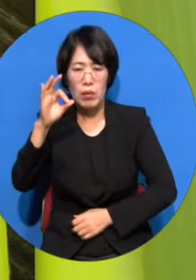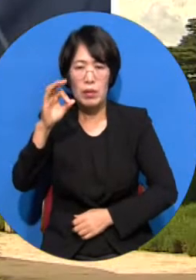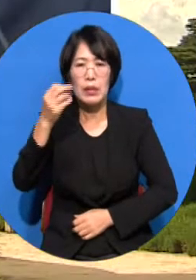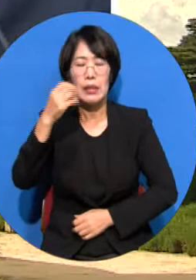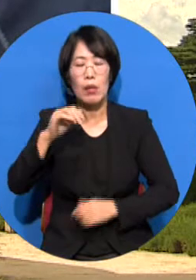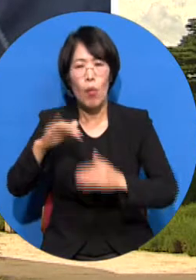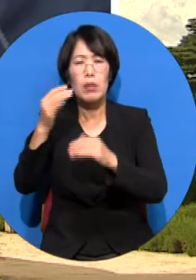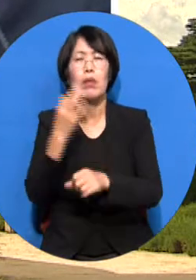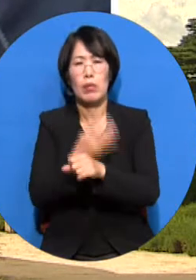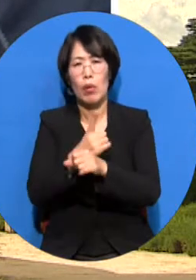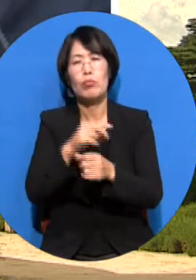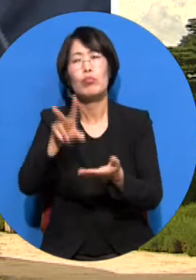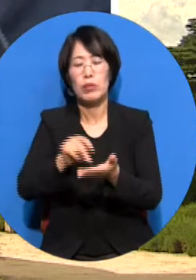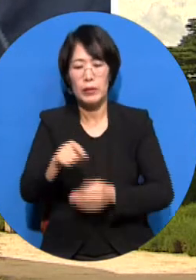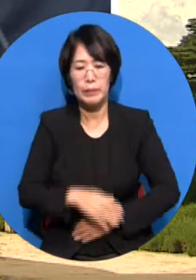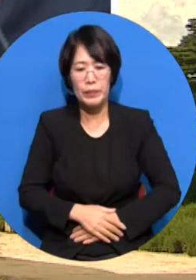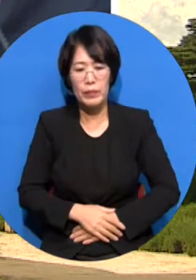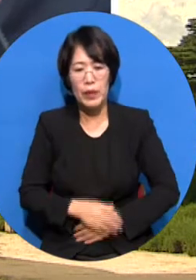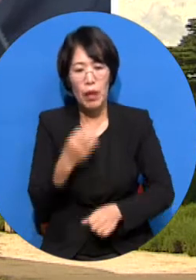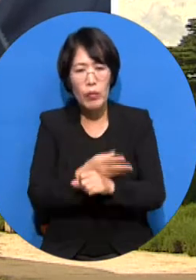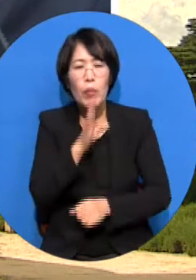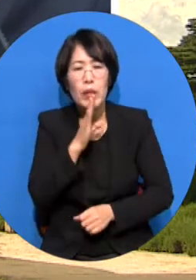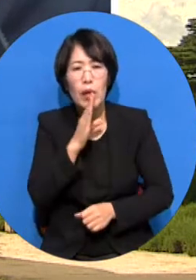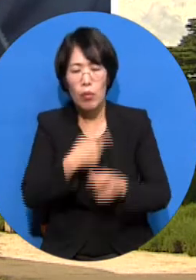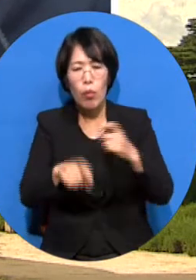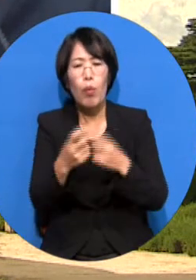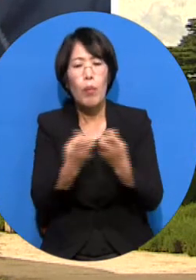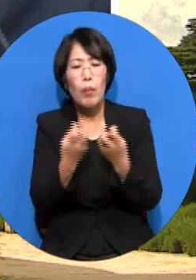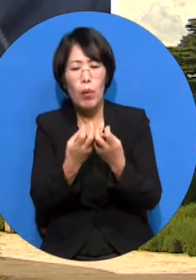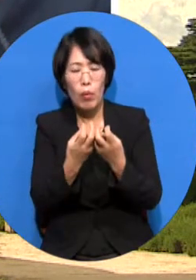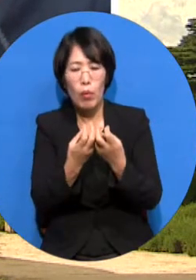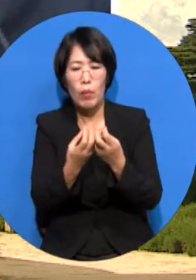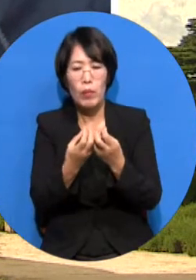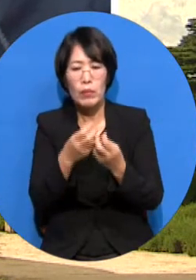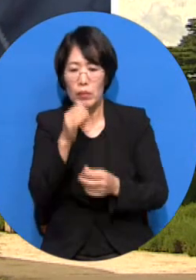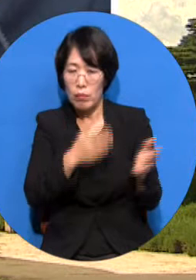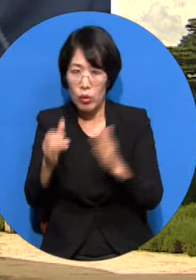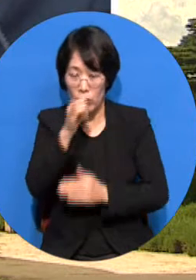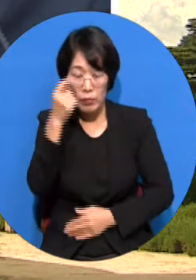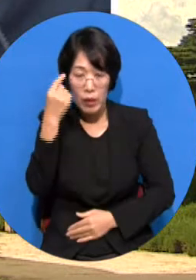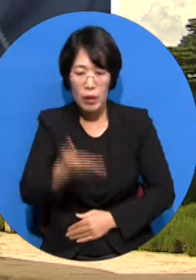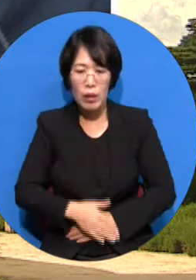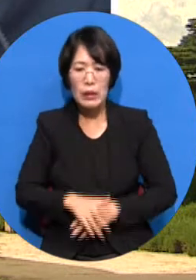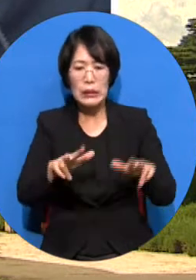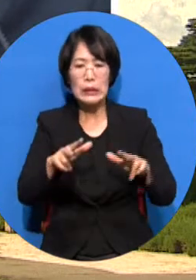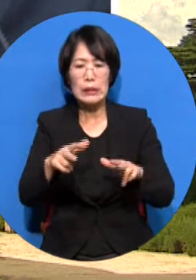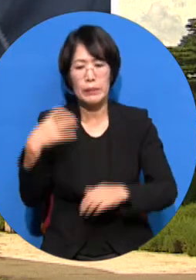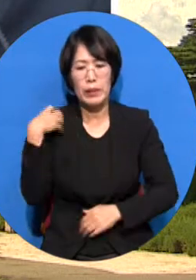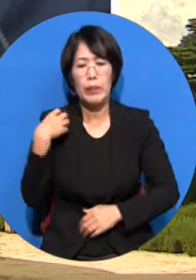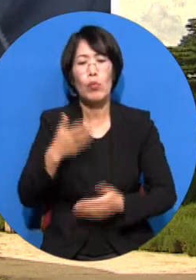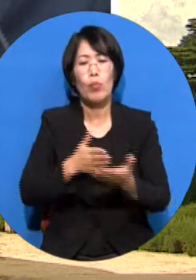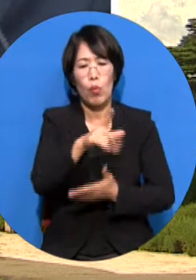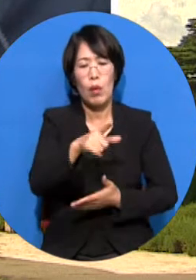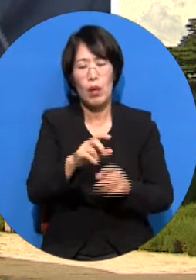겁니다. 이거 간소화하면서 혹시 보완책도 같이 마련했었습니까? 그 현재